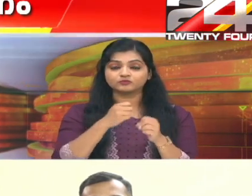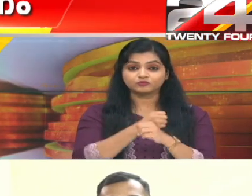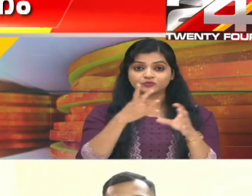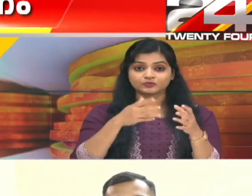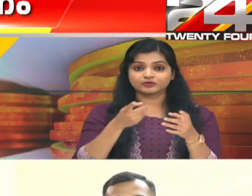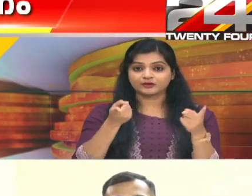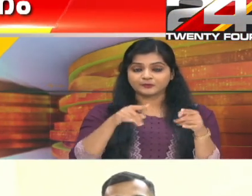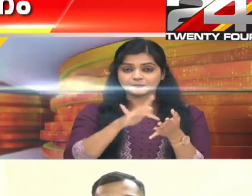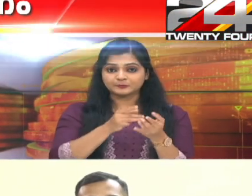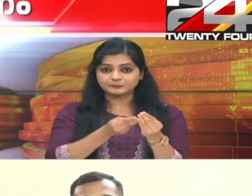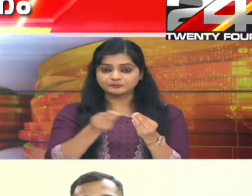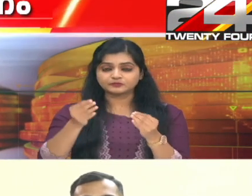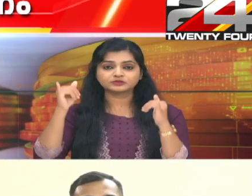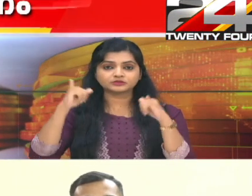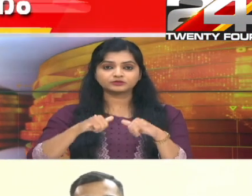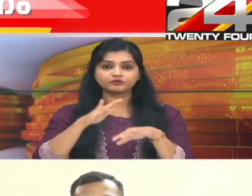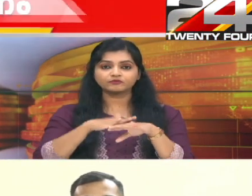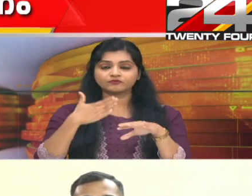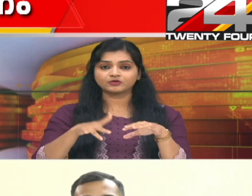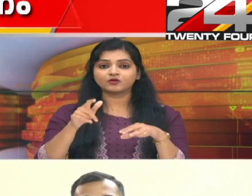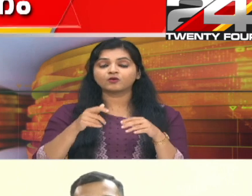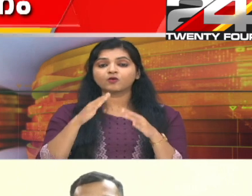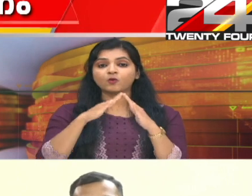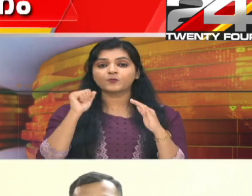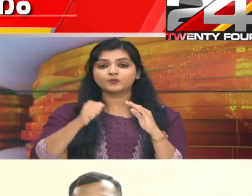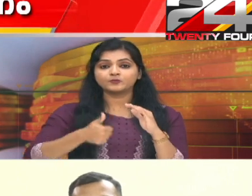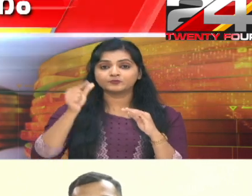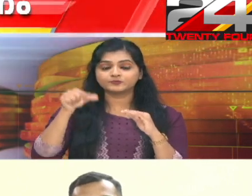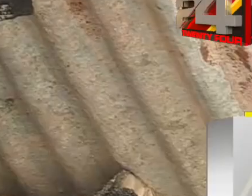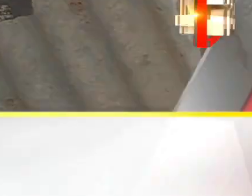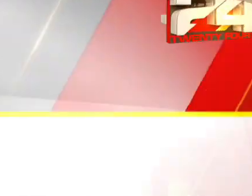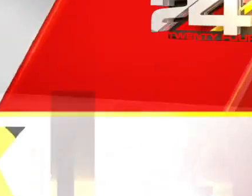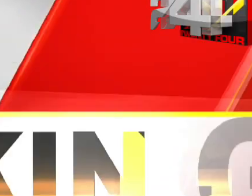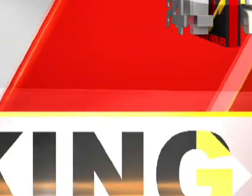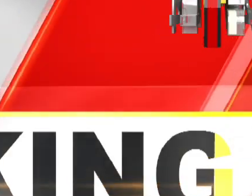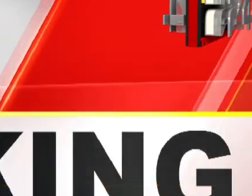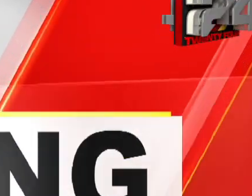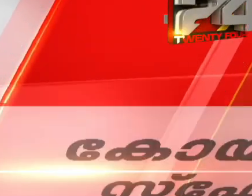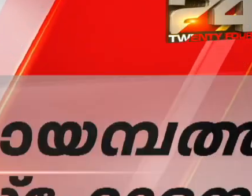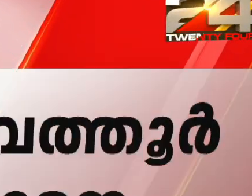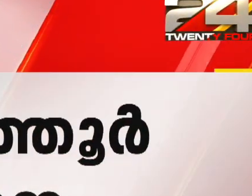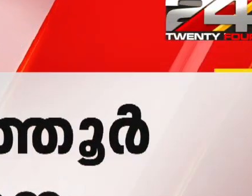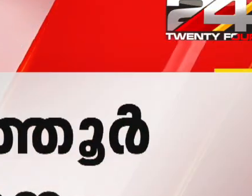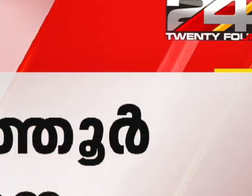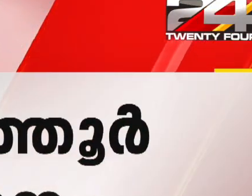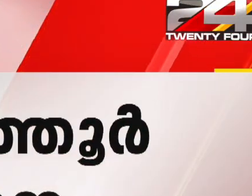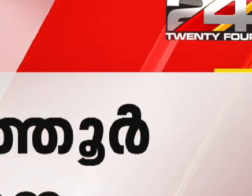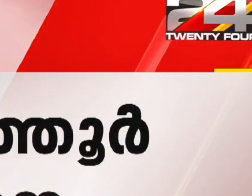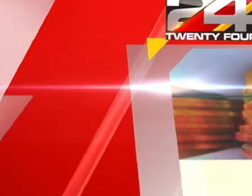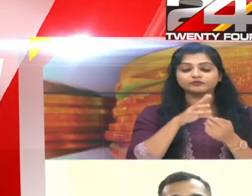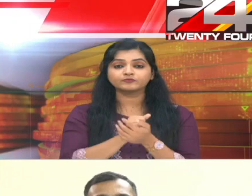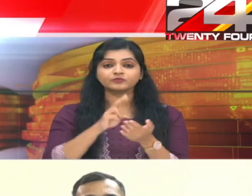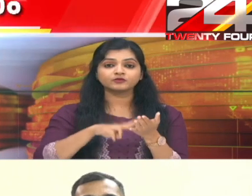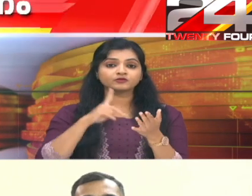പ്രദേശത്തിന് സമീപത്ത് താമസിച്ചിരുന്നുവെന്ന് ആ വീട്ടുടമ പറഞ്ഞുവെന്നാണ് കസ്റ്റഡി അപേക്ഷയിൽ പോലീസ് പറഞ്ഞിരിക്കുന്നത്. എൻ ഐ എ അന്വേഷണം